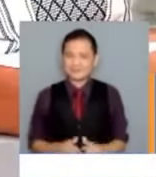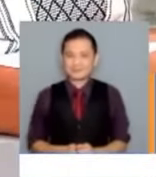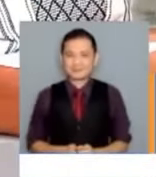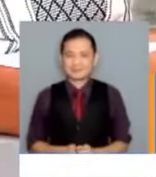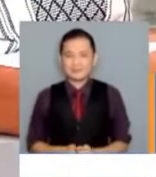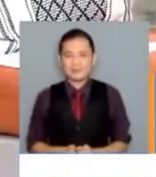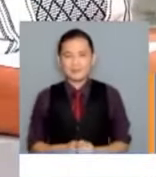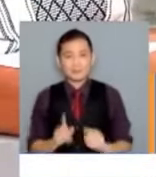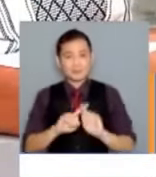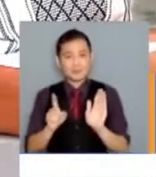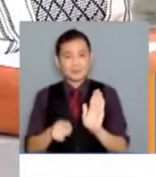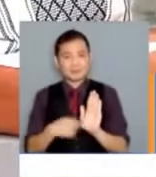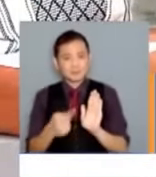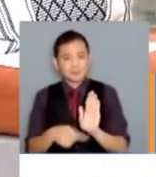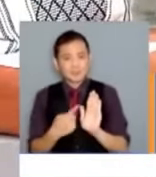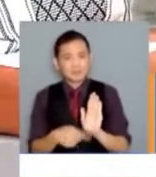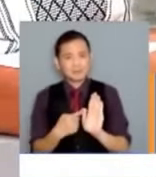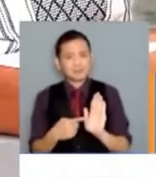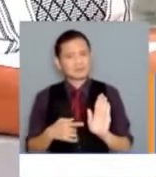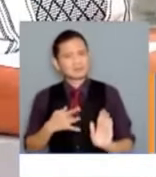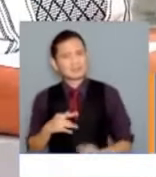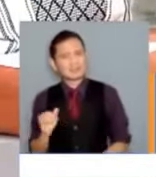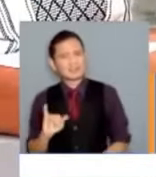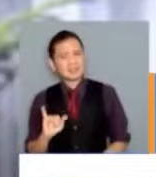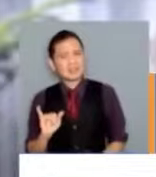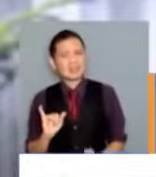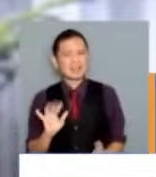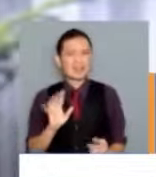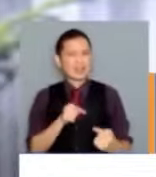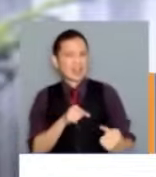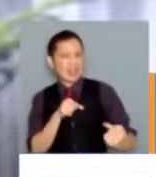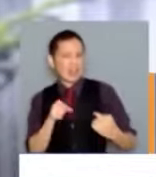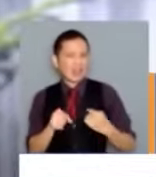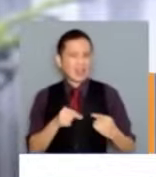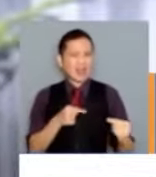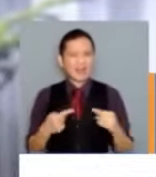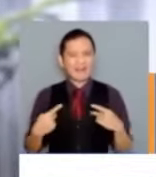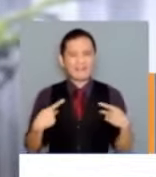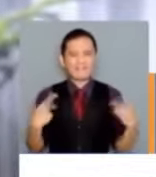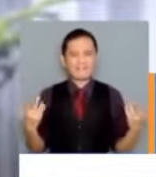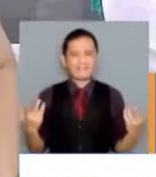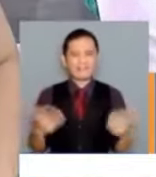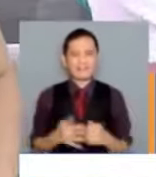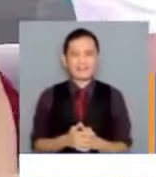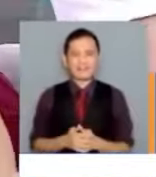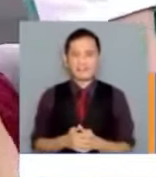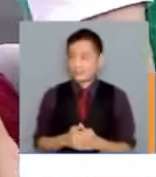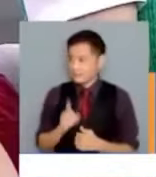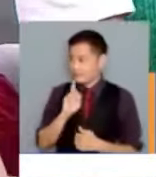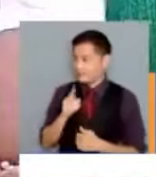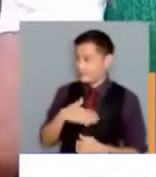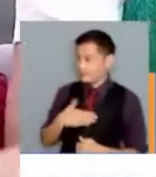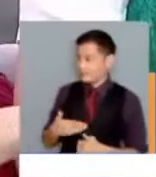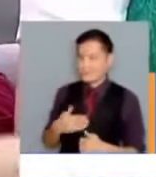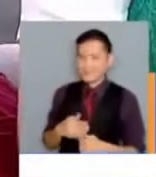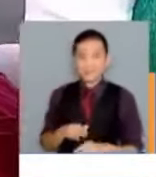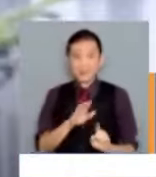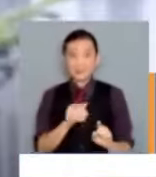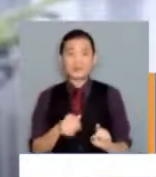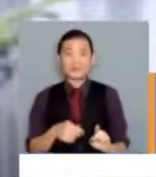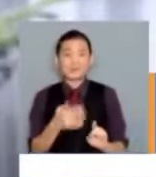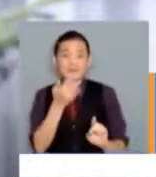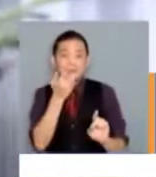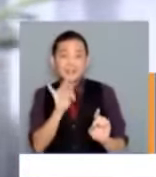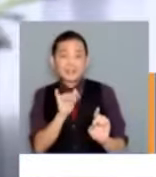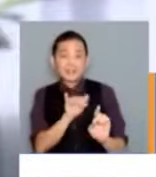nagkakapikuna na kaya parang, dude, di ko na gusto yan. Oh. Paborito din siya. Paborito din siya ni Vice. Yes, asaran din, no?